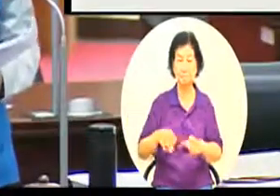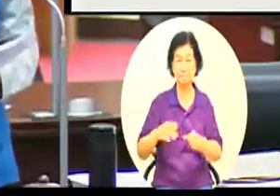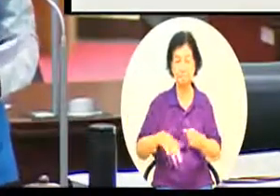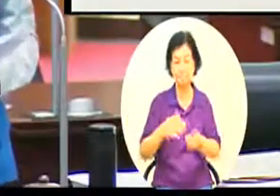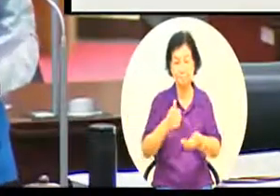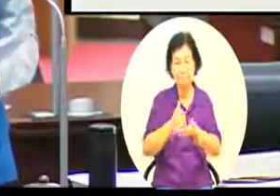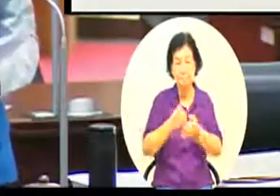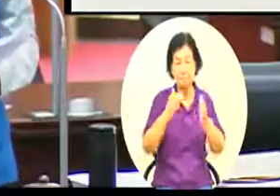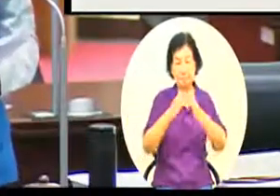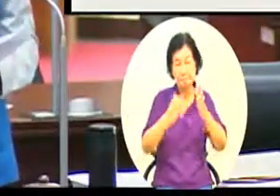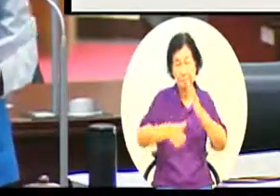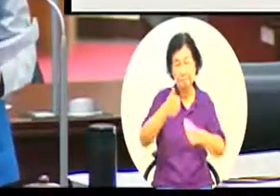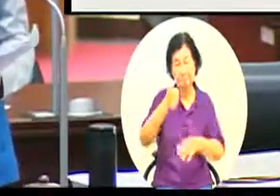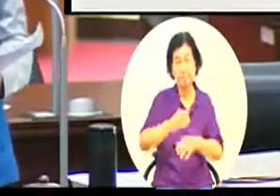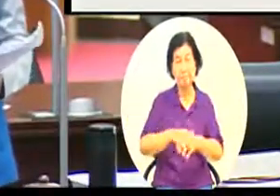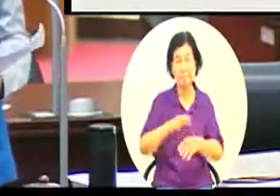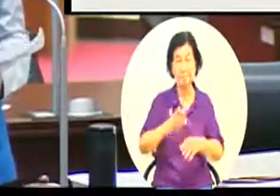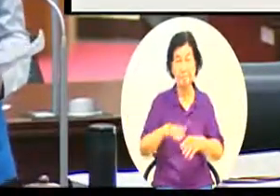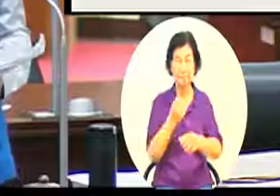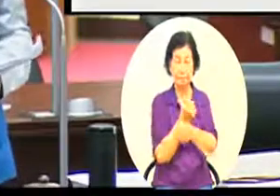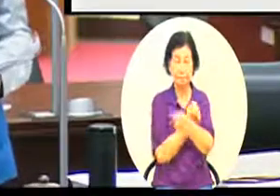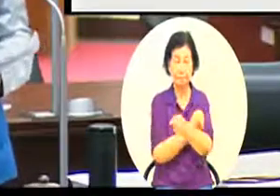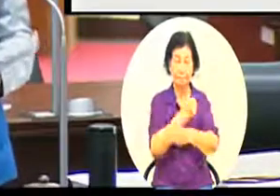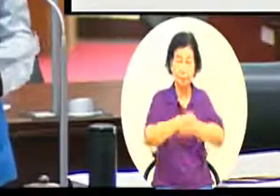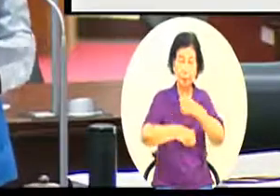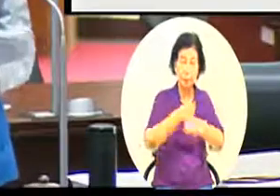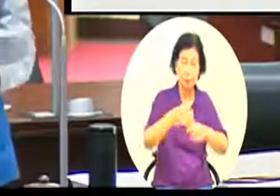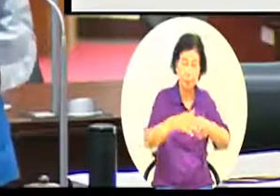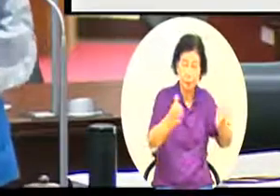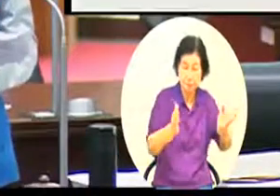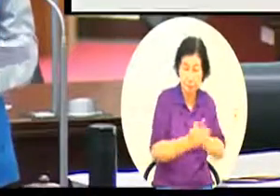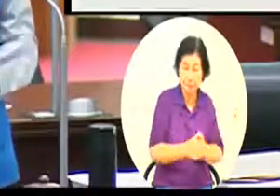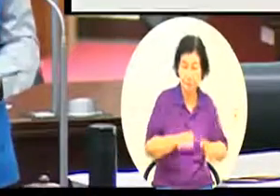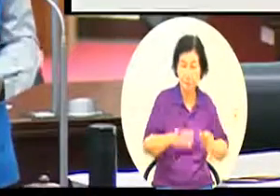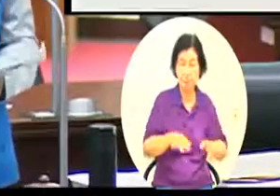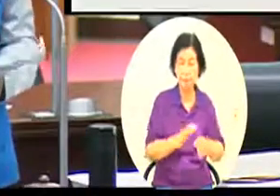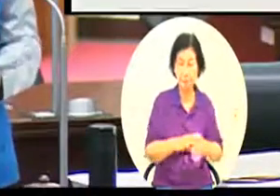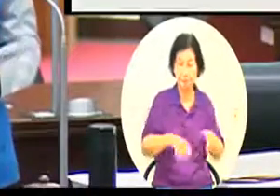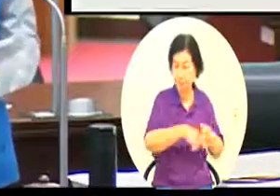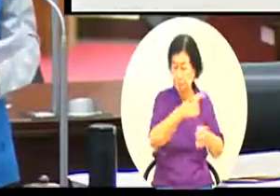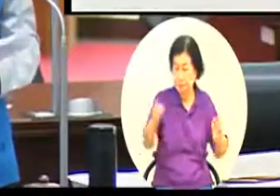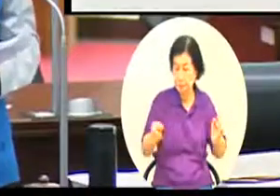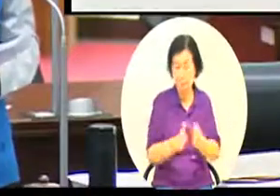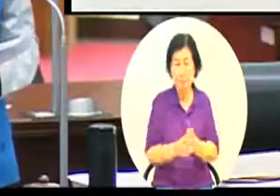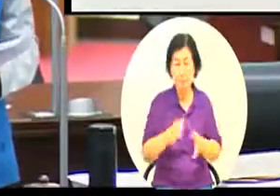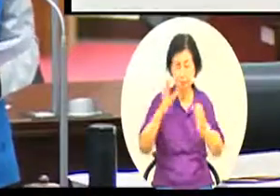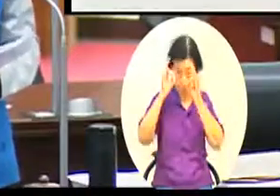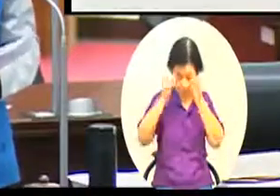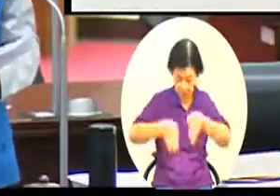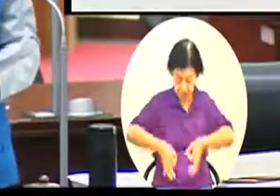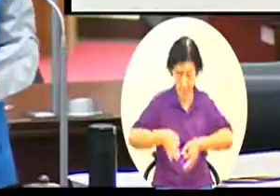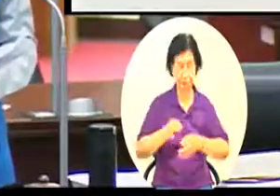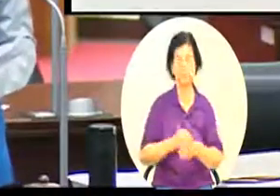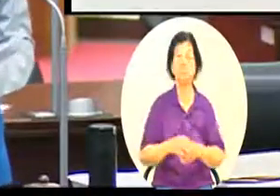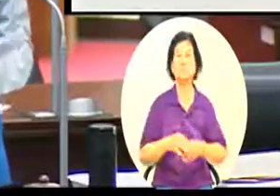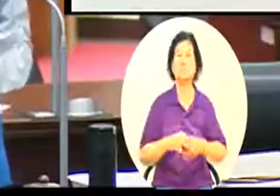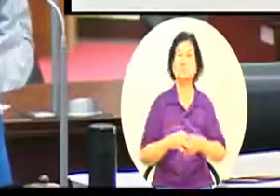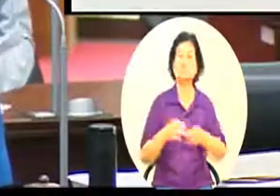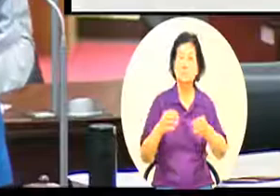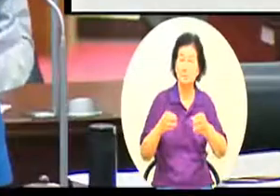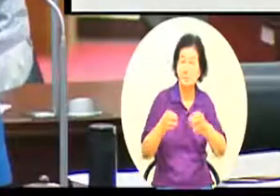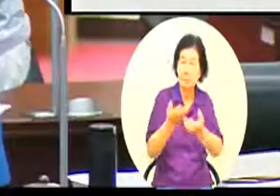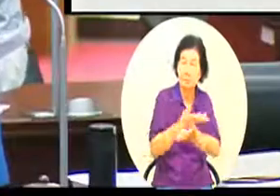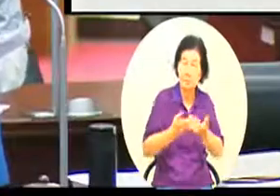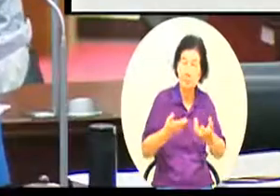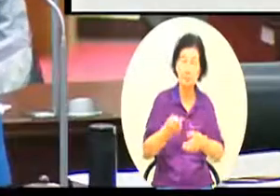劳动部六月份都要全面的检讨这个一立一休的制度。是否可不可以将我